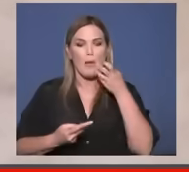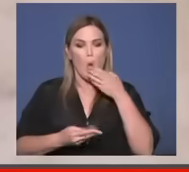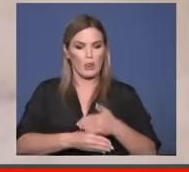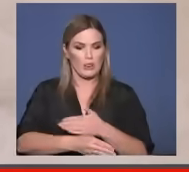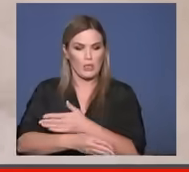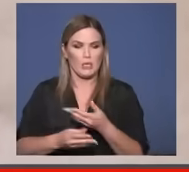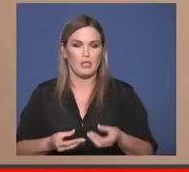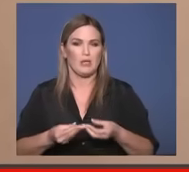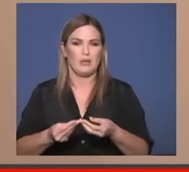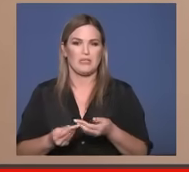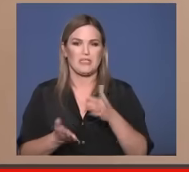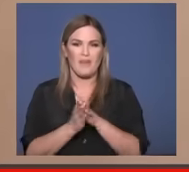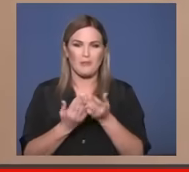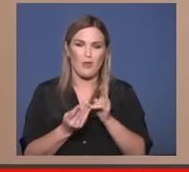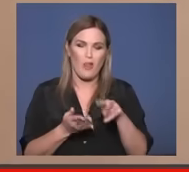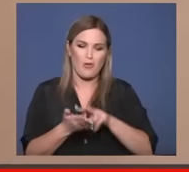ספרים שהיא יכולה לקרוא לבד.